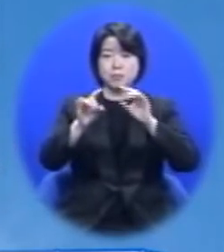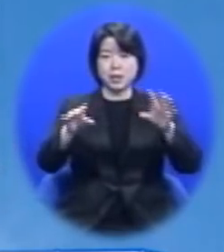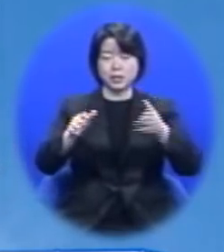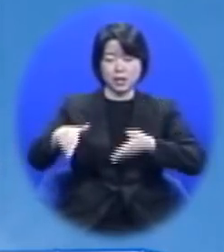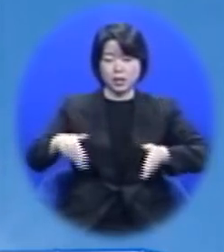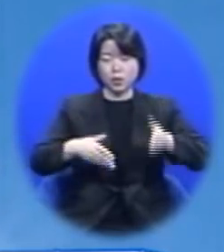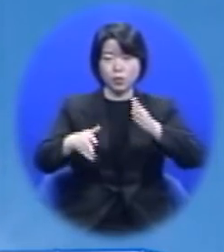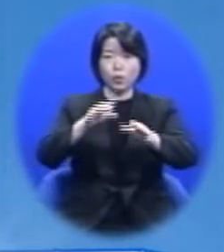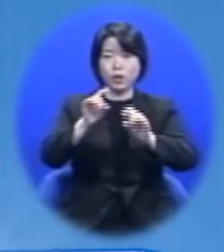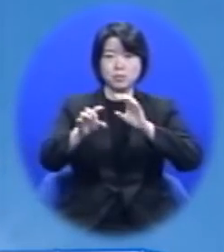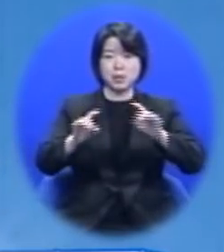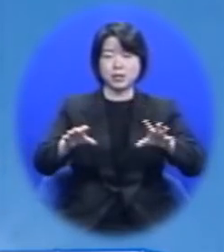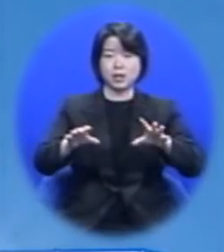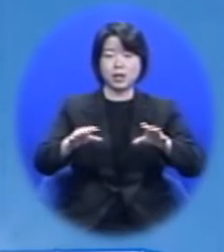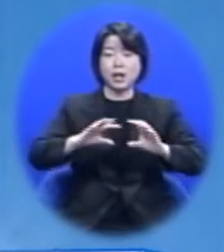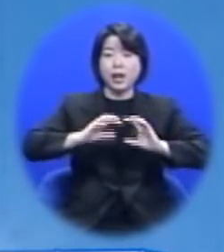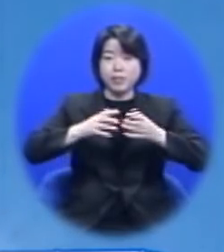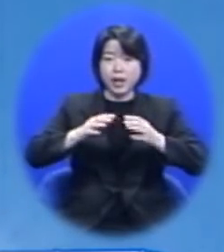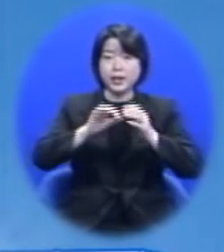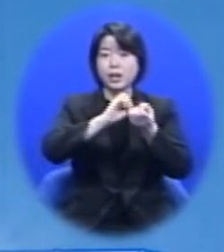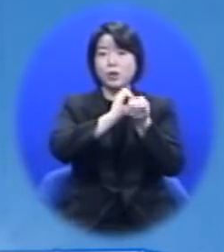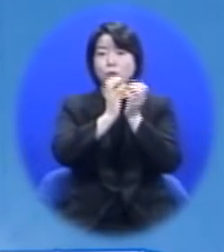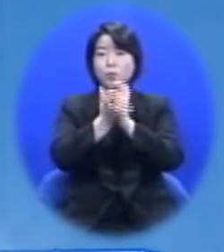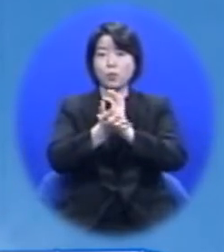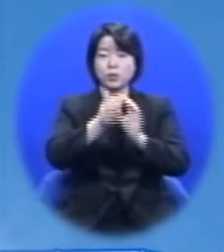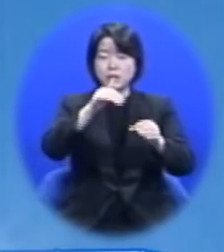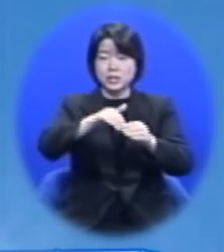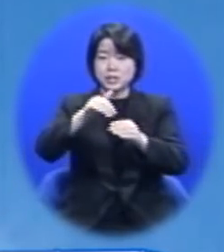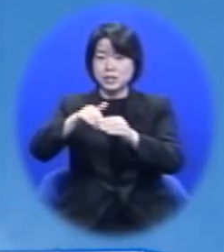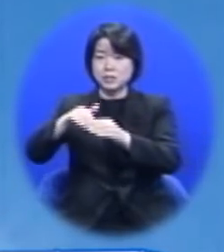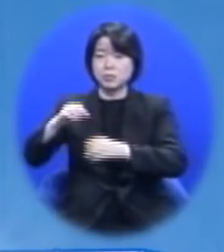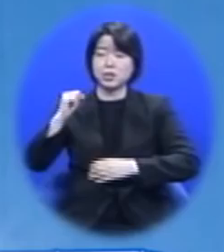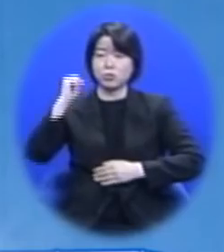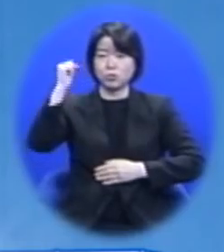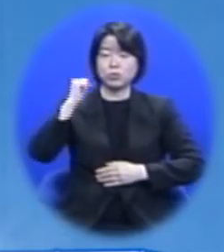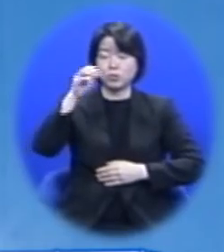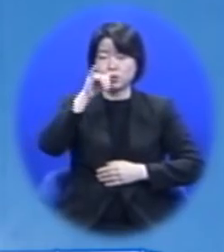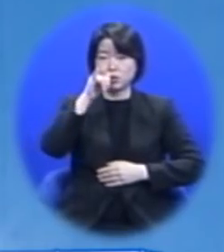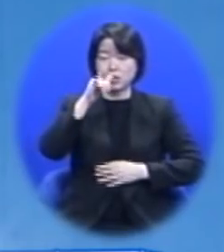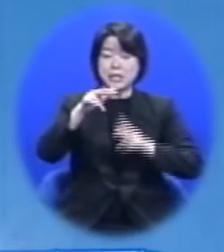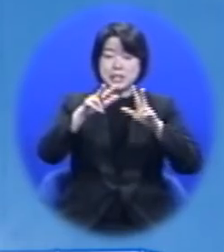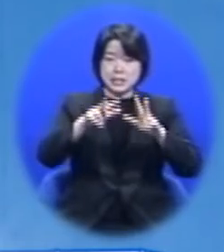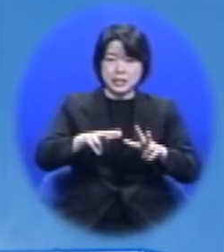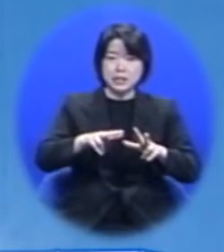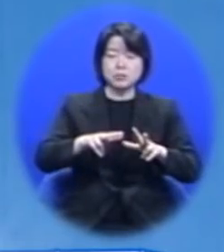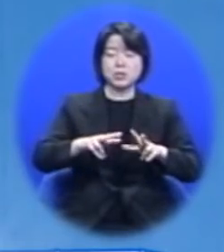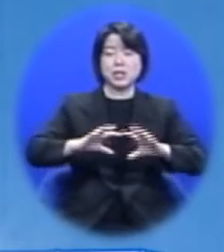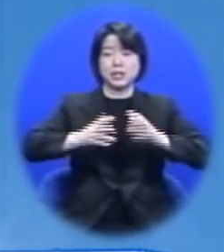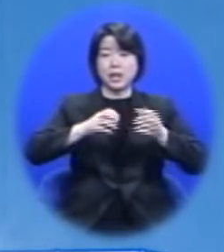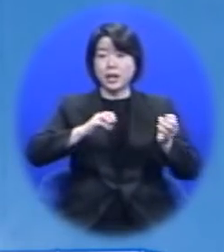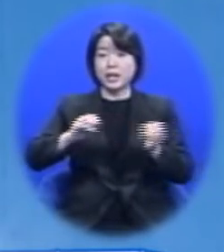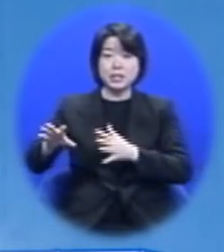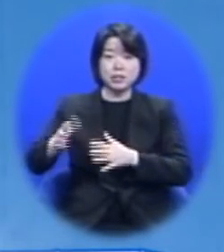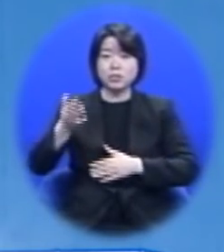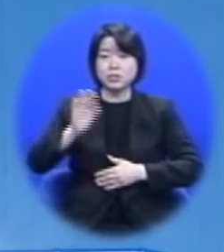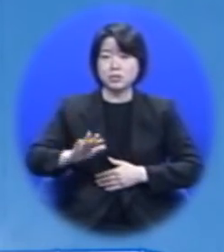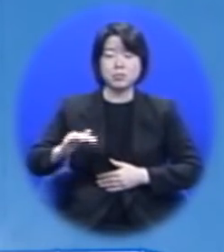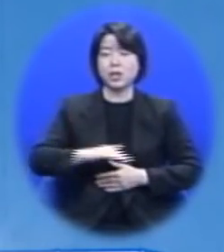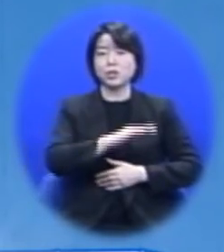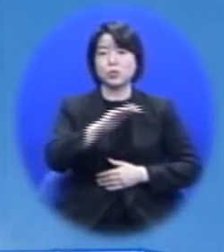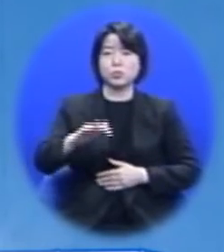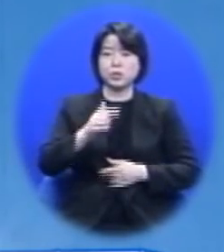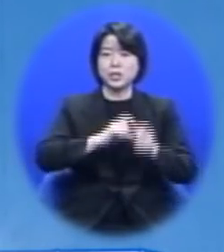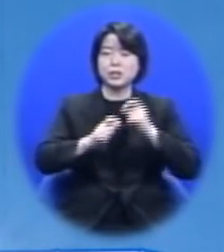거리거리마다 무궁화 신기 운동을 펼쳤어요. 지금은 나라를 잃어버렸지만 더 큰 문제가 우리 민족